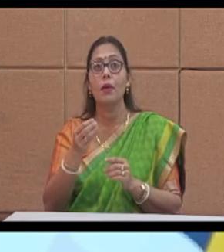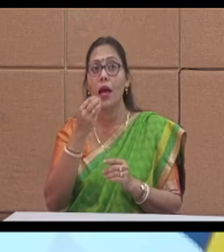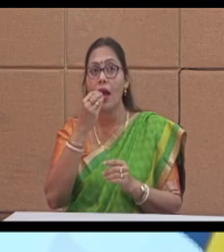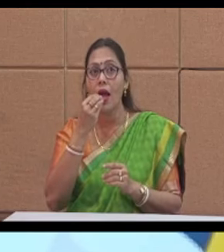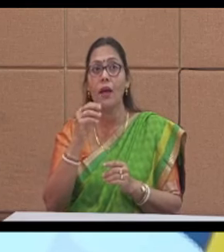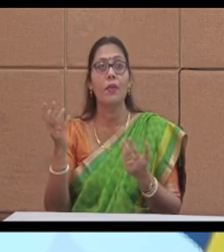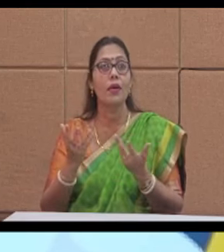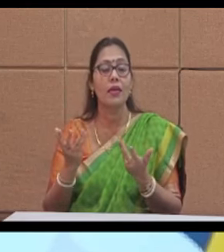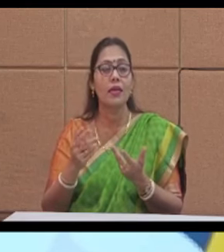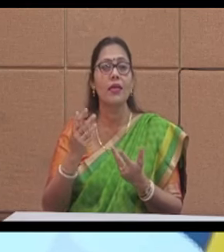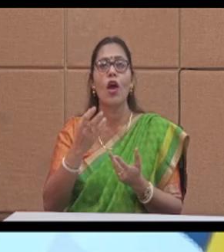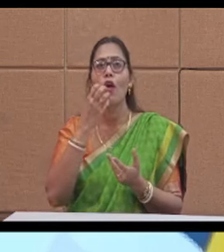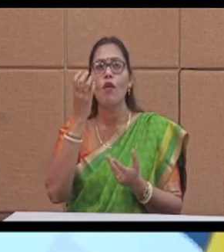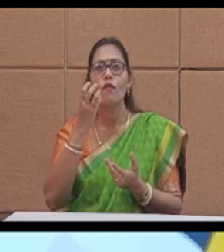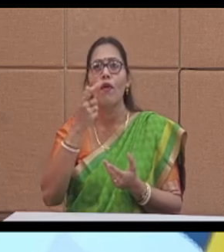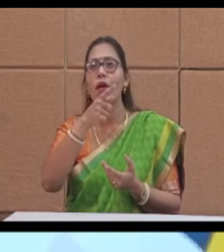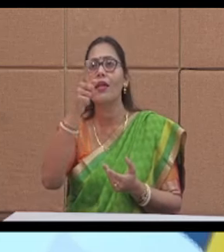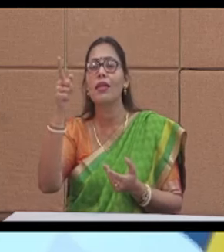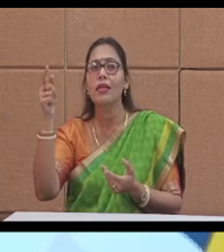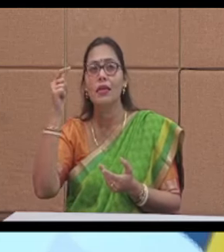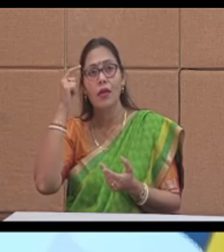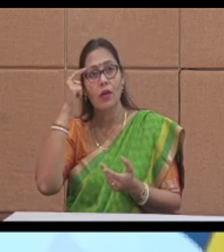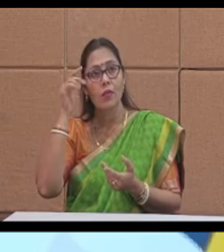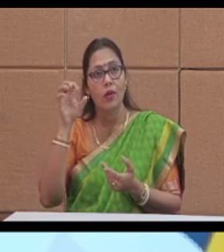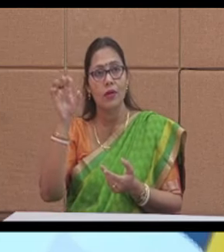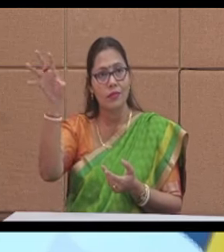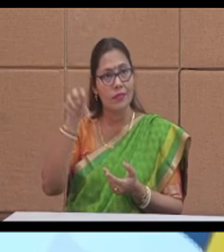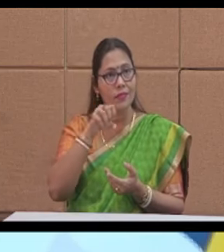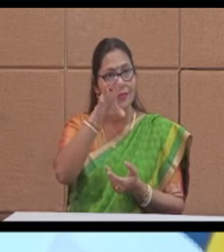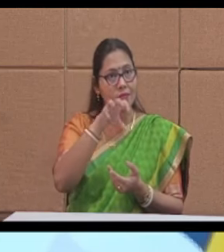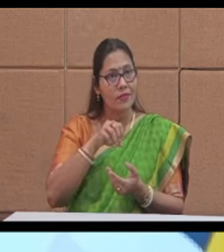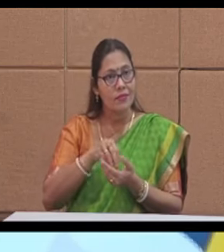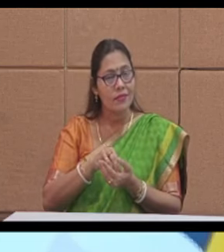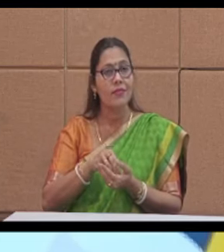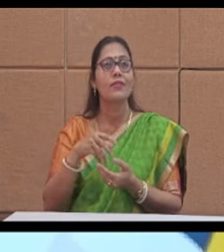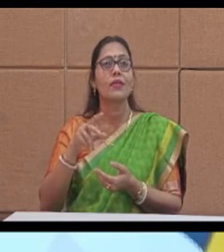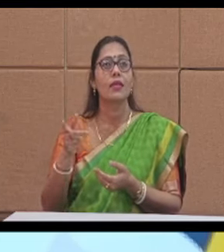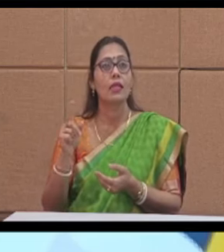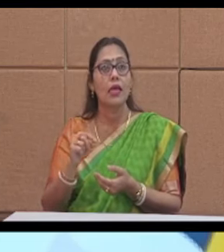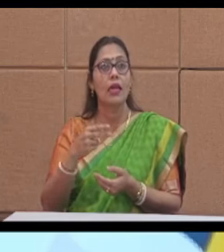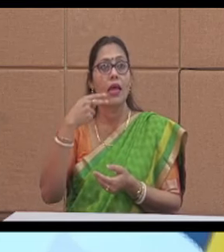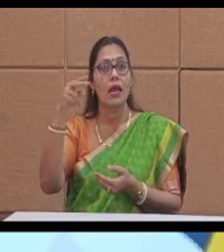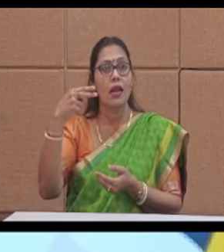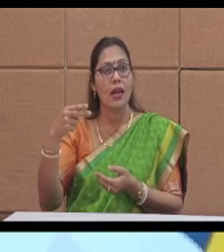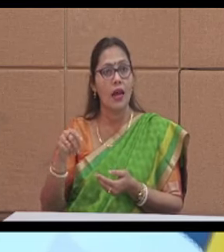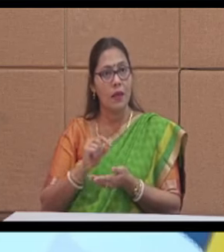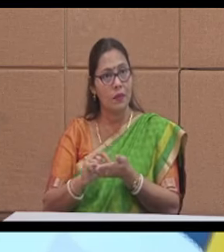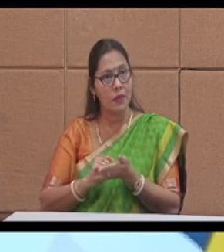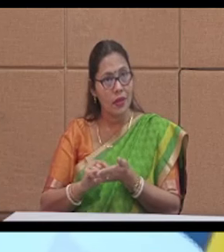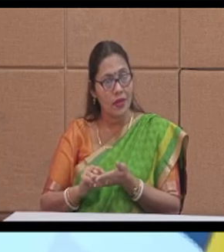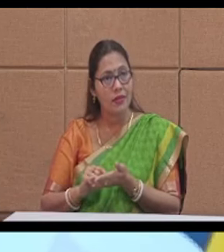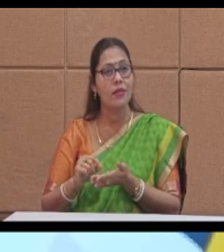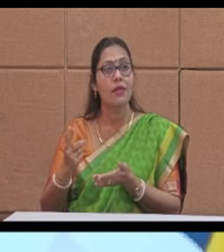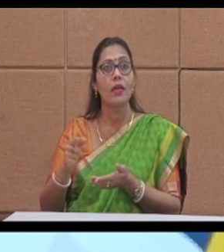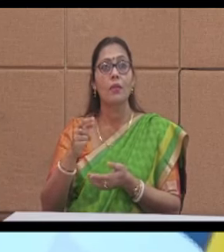খাবার মতো কি কি জিনিস আছে তা সংগ্রহ করে আনবে সেগুলোর নাম লিখবে